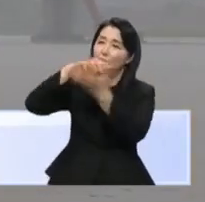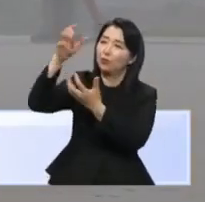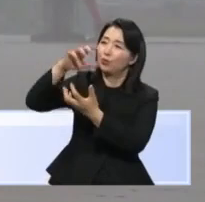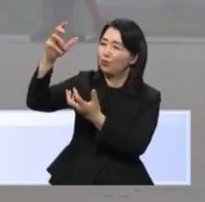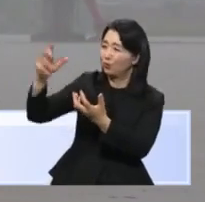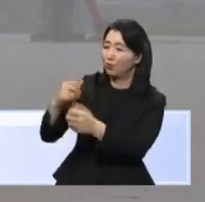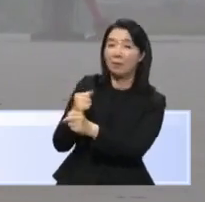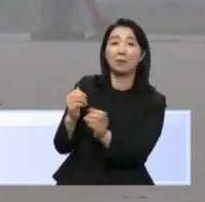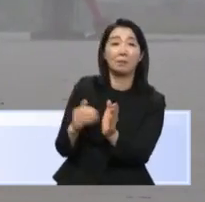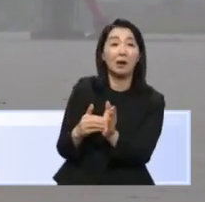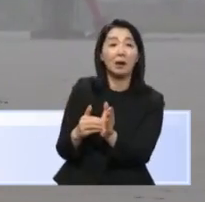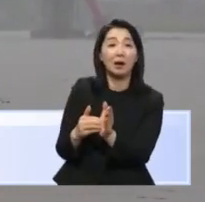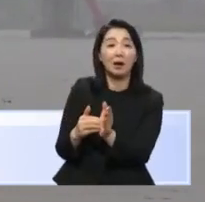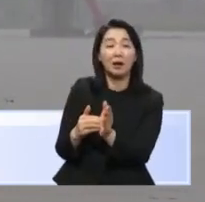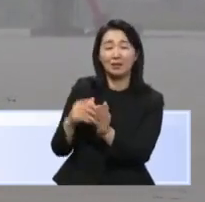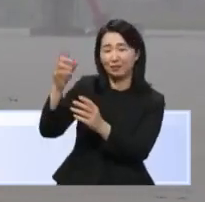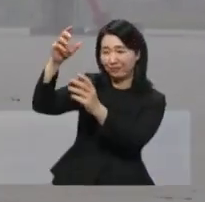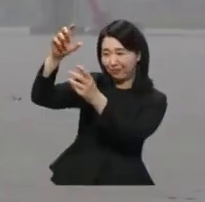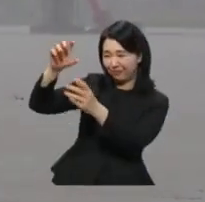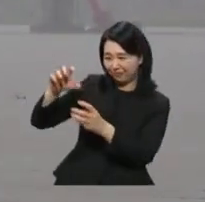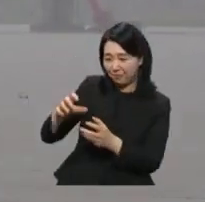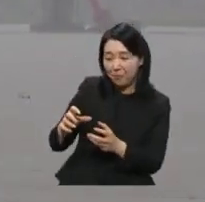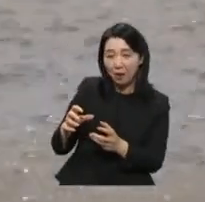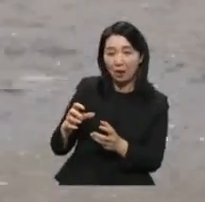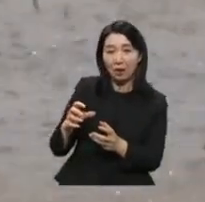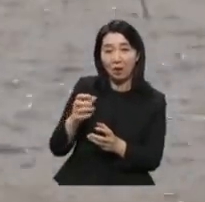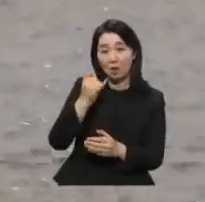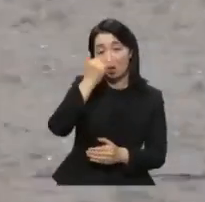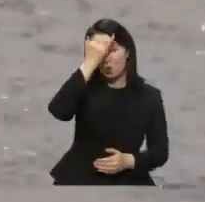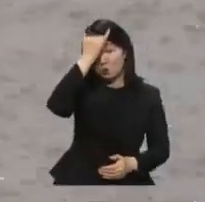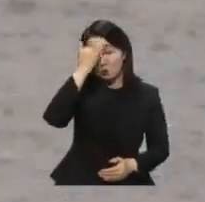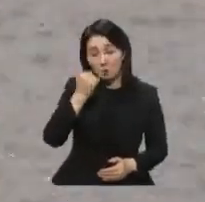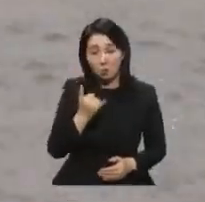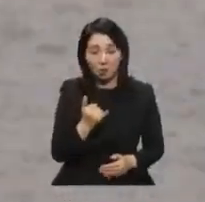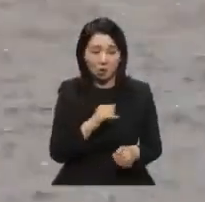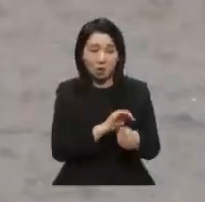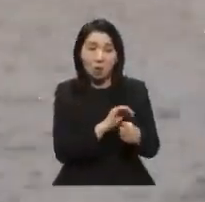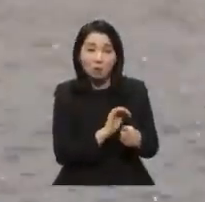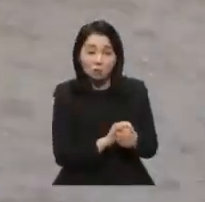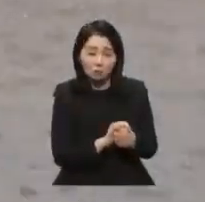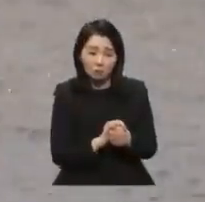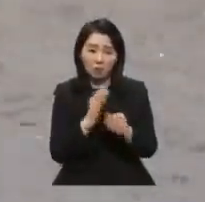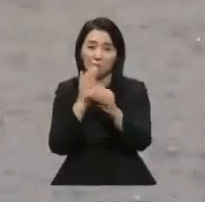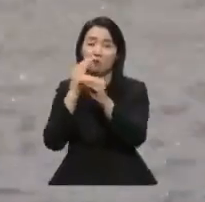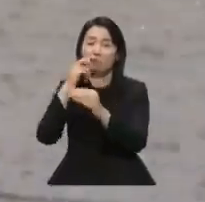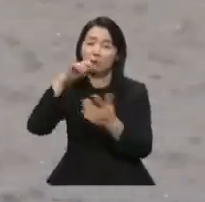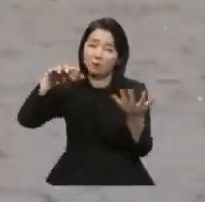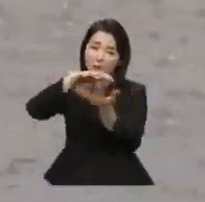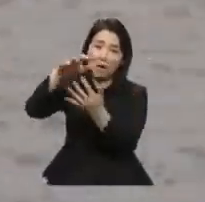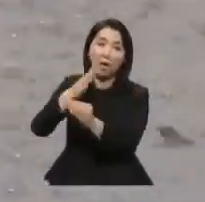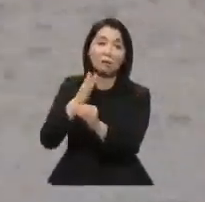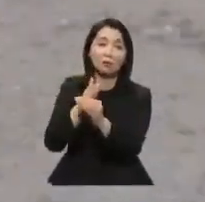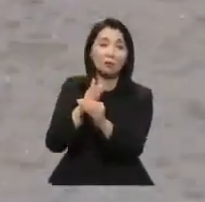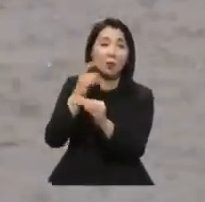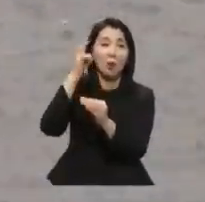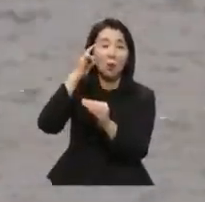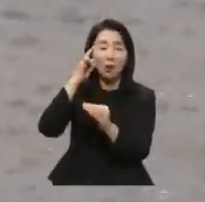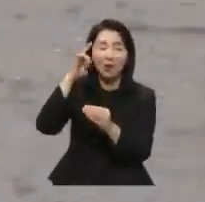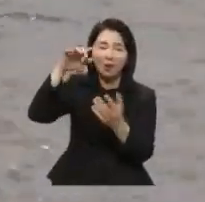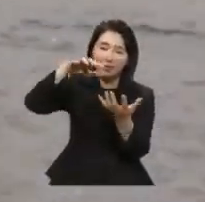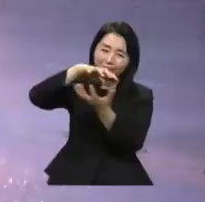만들어졌기 때문입니다이 통로가 충청과 전북 경북지역을 중심으로 형성되고 있습니다 게다가이